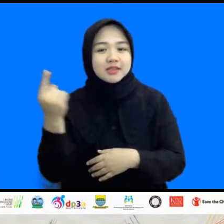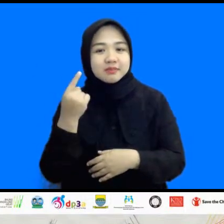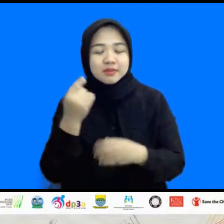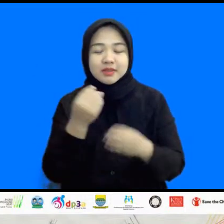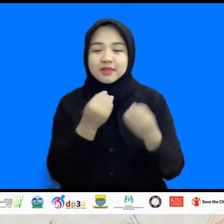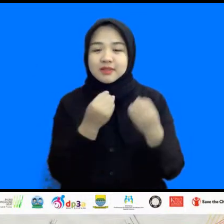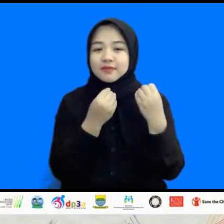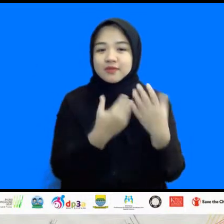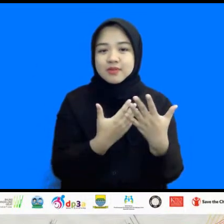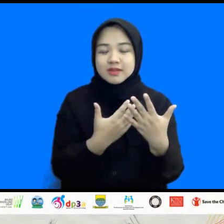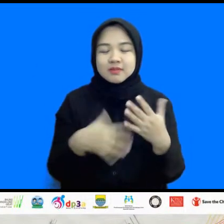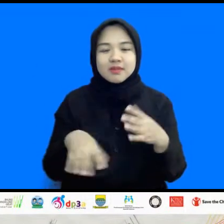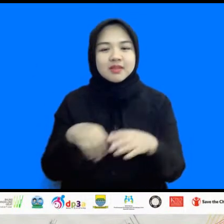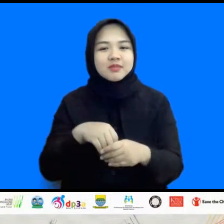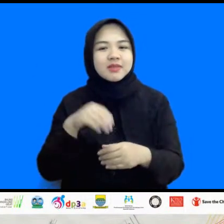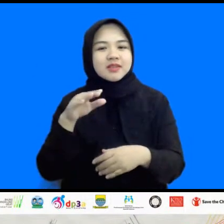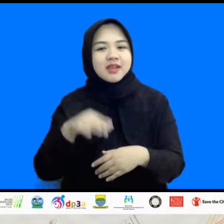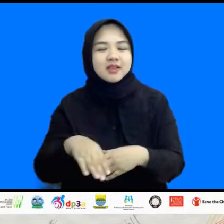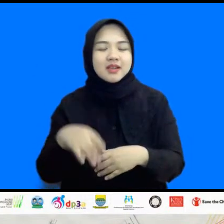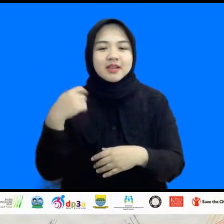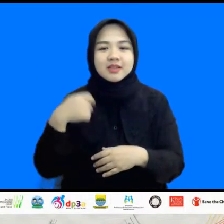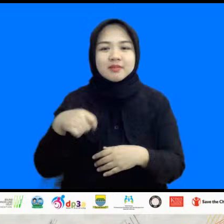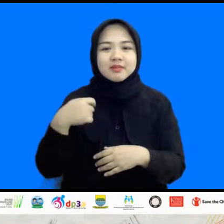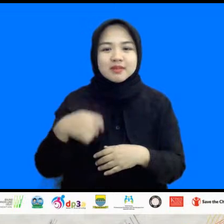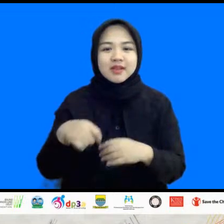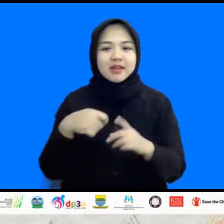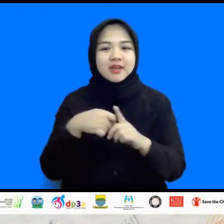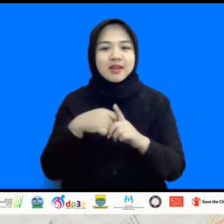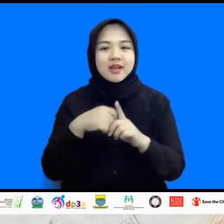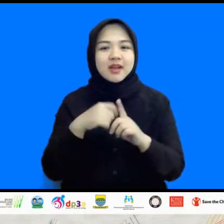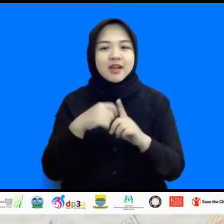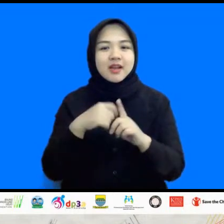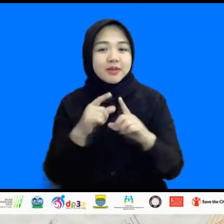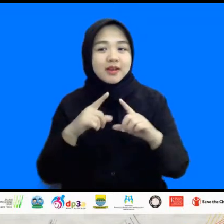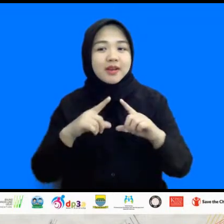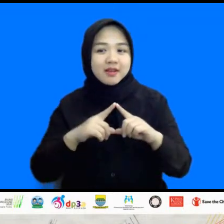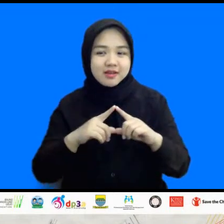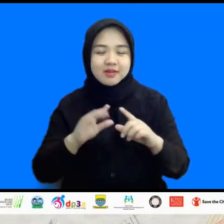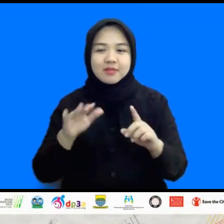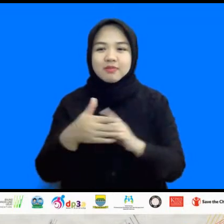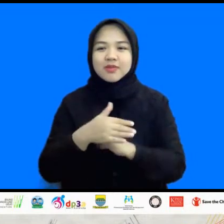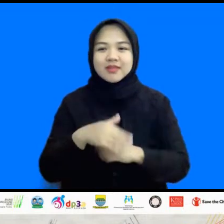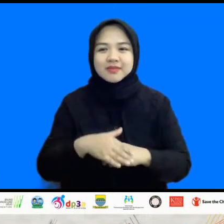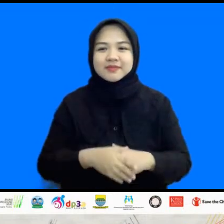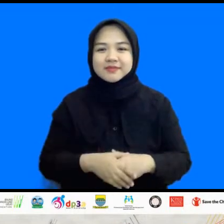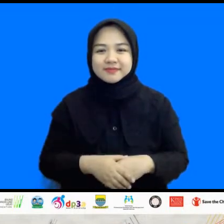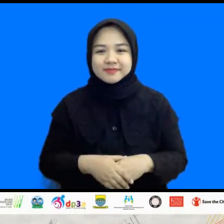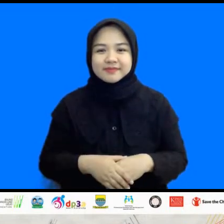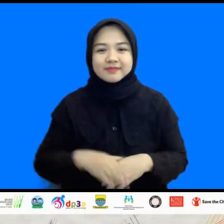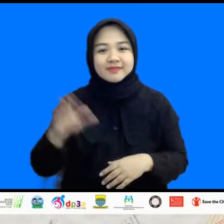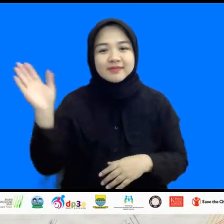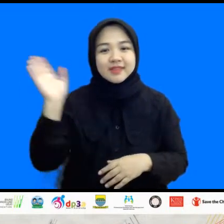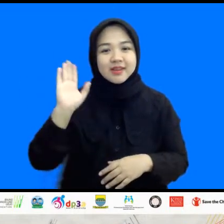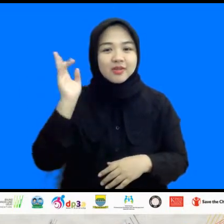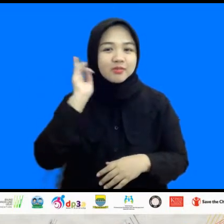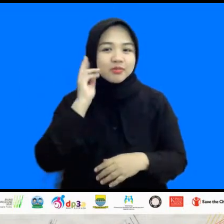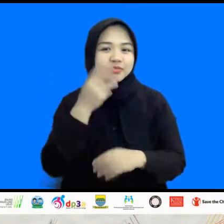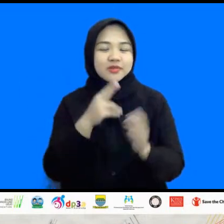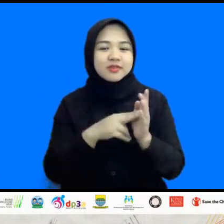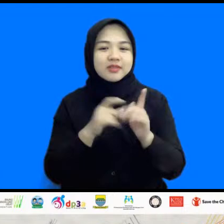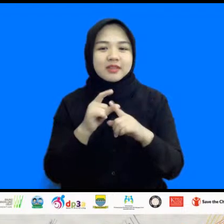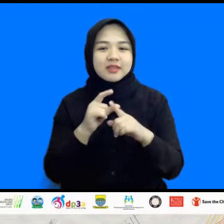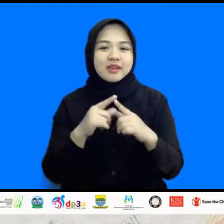Informasi, Partisipasi Anak, Kementerian Pemberdayaan Perempuan dan Perlindungan Anak. Halo Bunda Endah, apa kabar